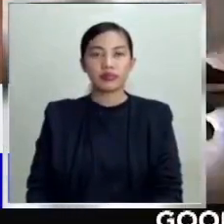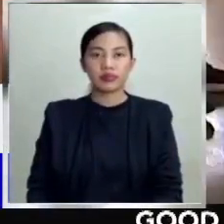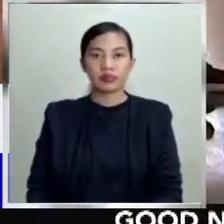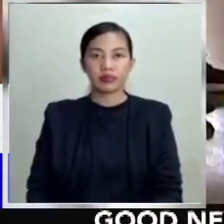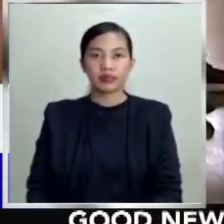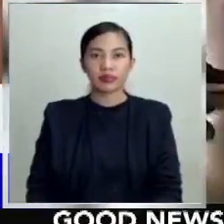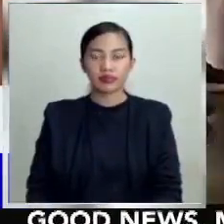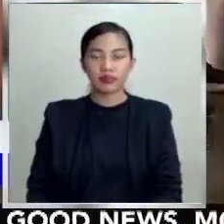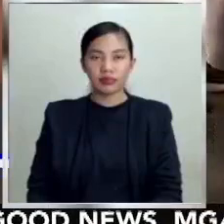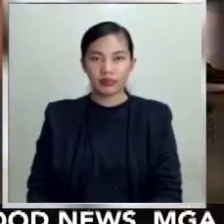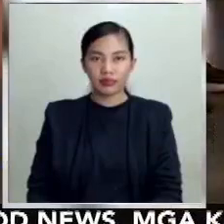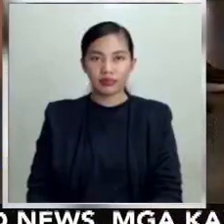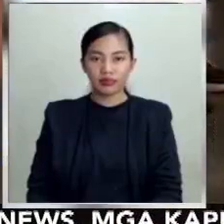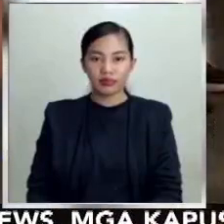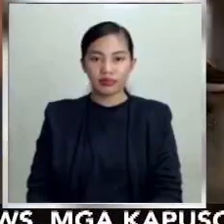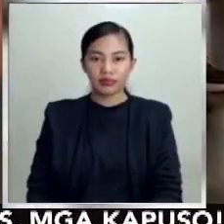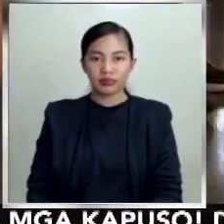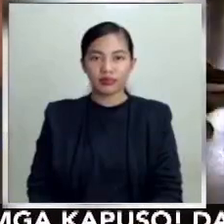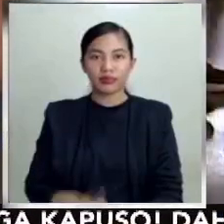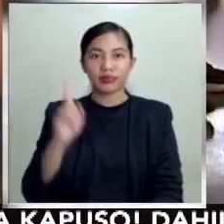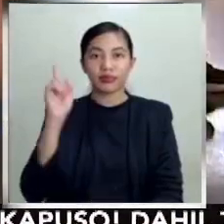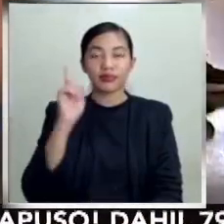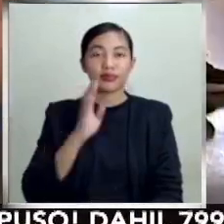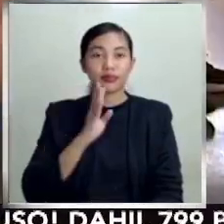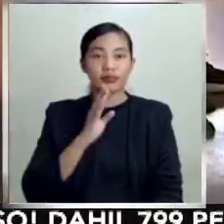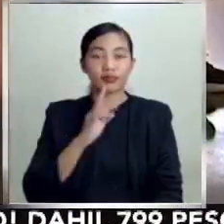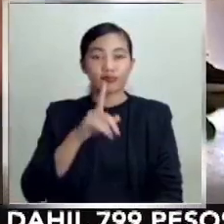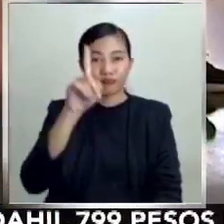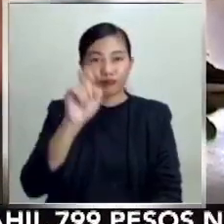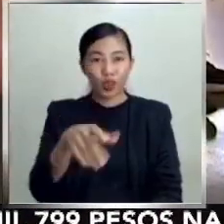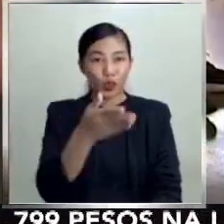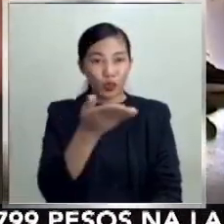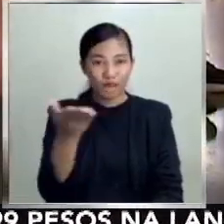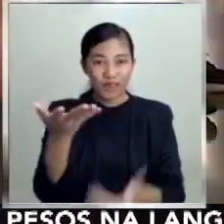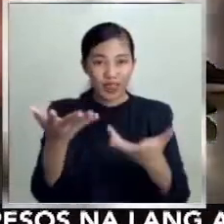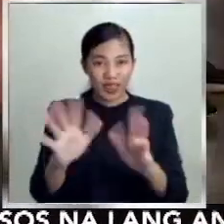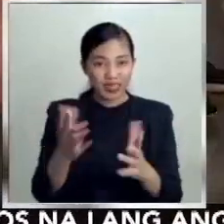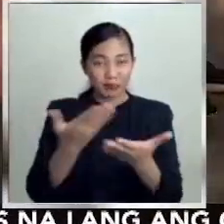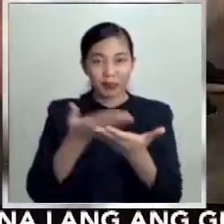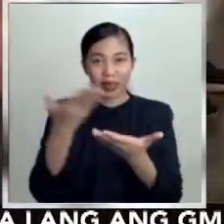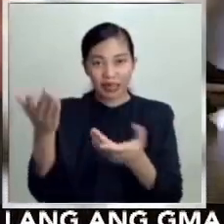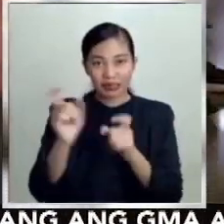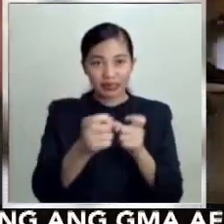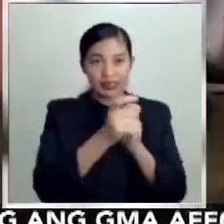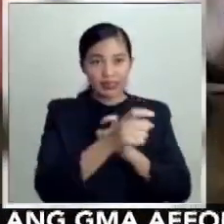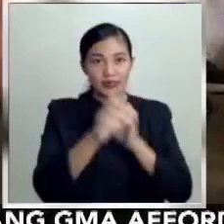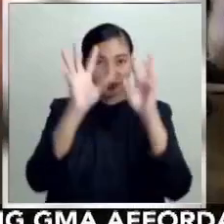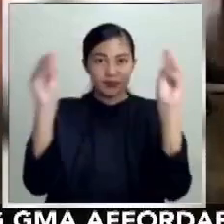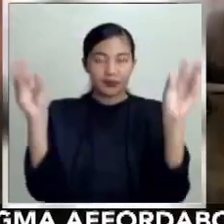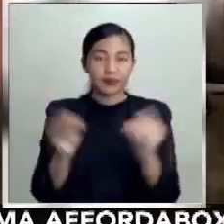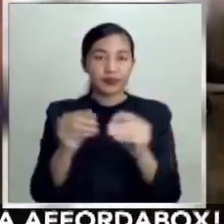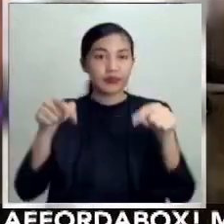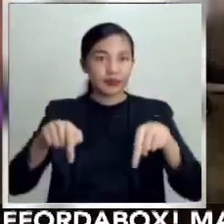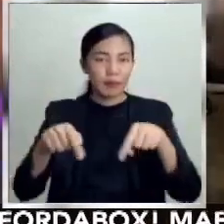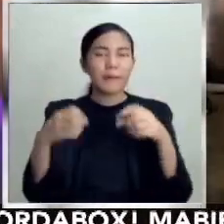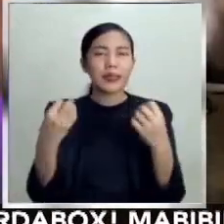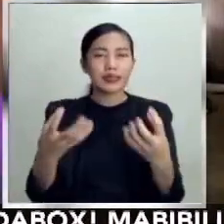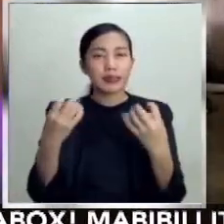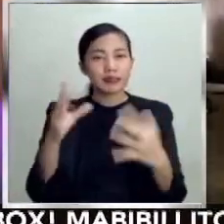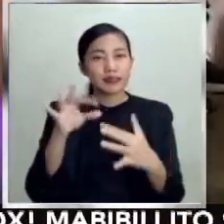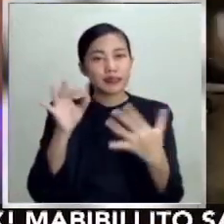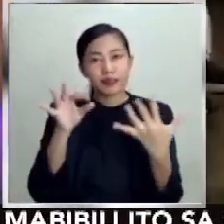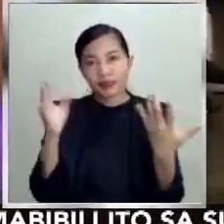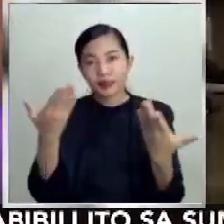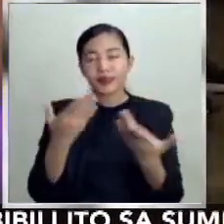Mel, nakapamili na ba kayo ng mga panregalo sa Pasko dito sa Noel Bazaar? Maraming mapagpipili ang mga panregalo. Pwede pa makatulong sa